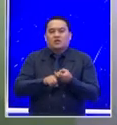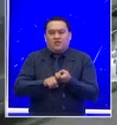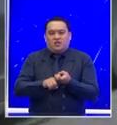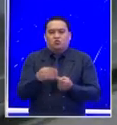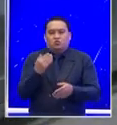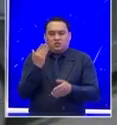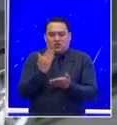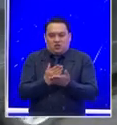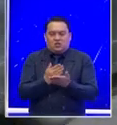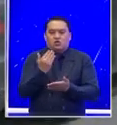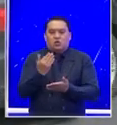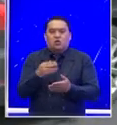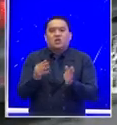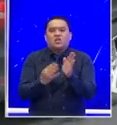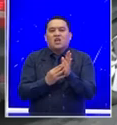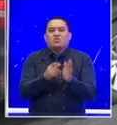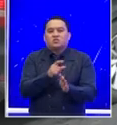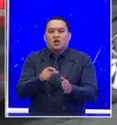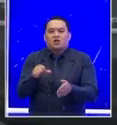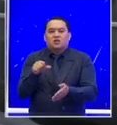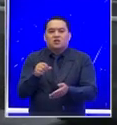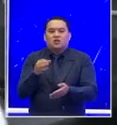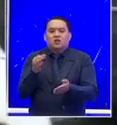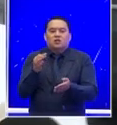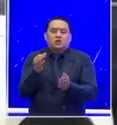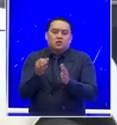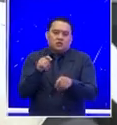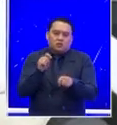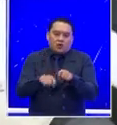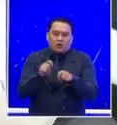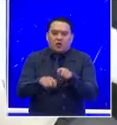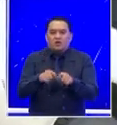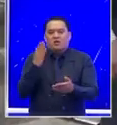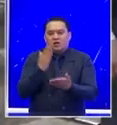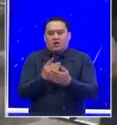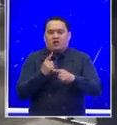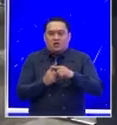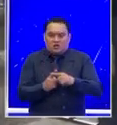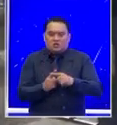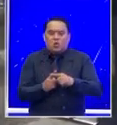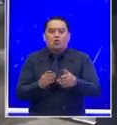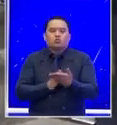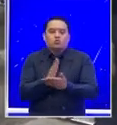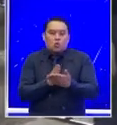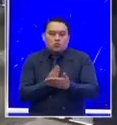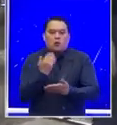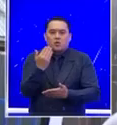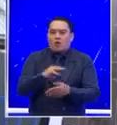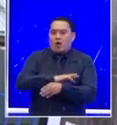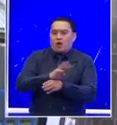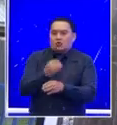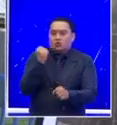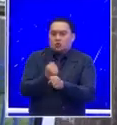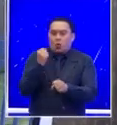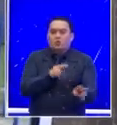COVID-19. Здесь в понедельник у 9 человек пробы тестов на коронавирус оказались положительными. Мобилизованы службы, которые обеспечат